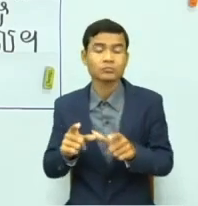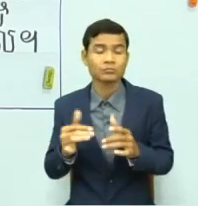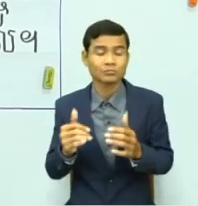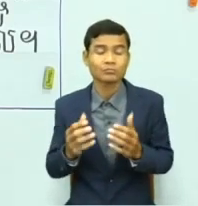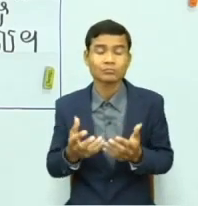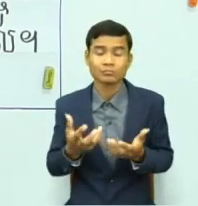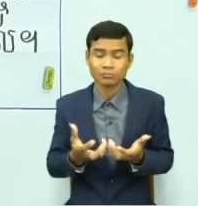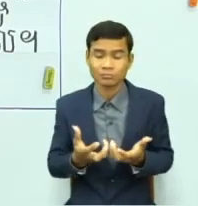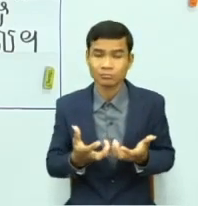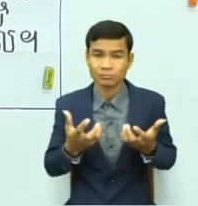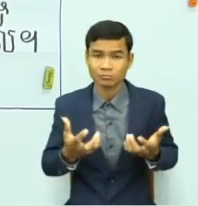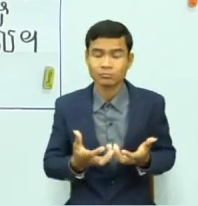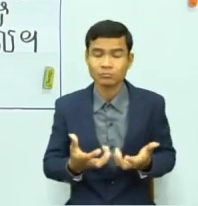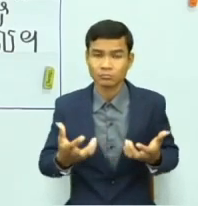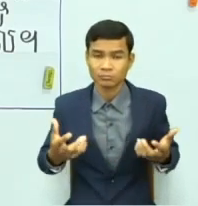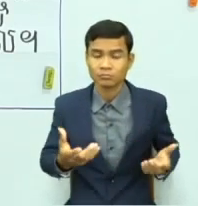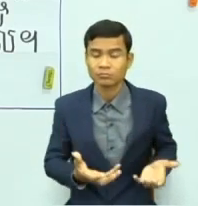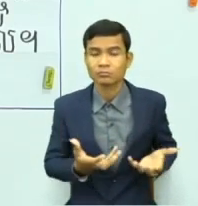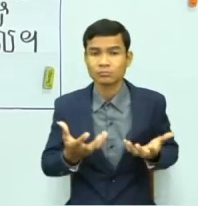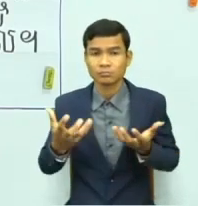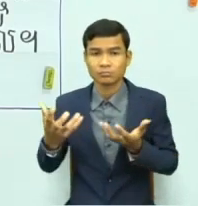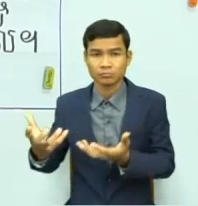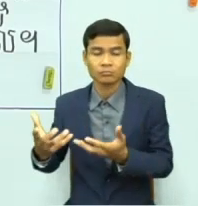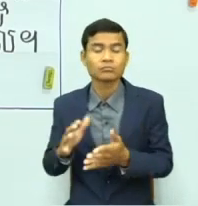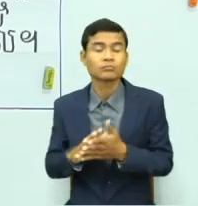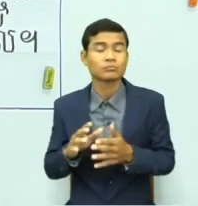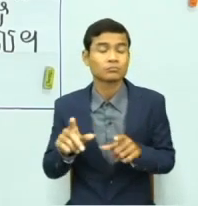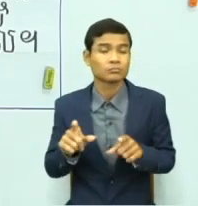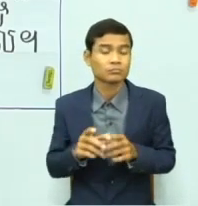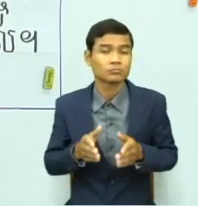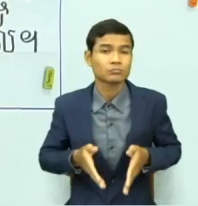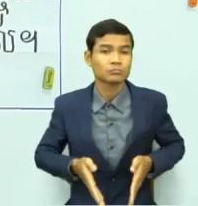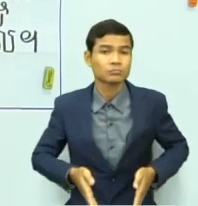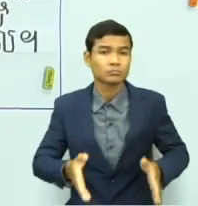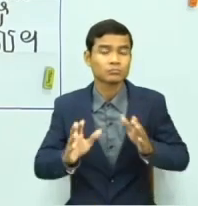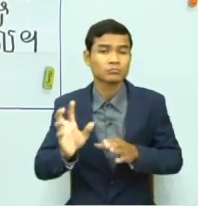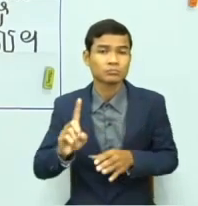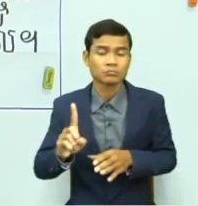chún chàm. Ta kì thua đầm ná ta plâu nát là.